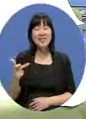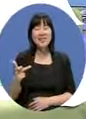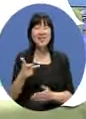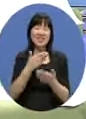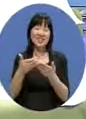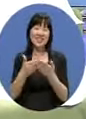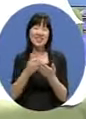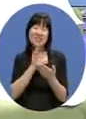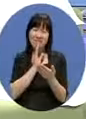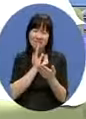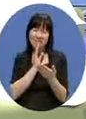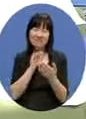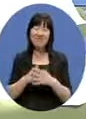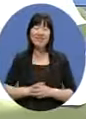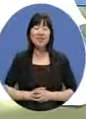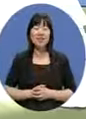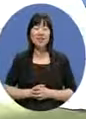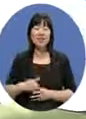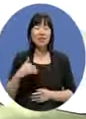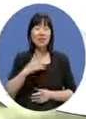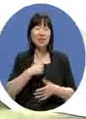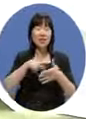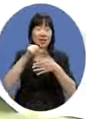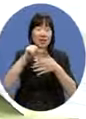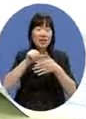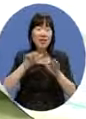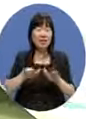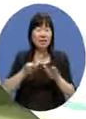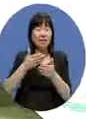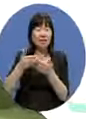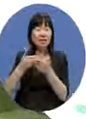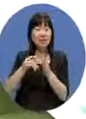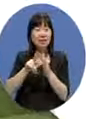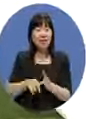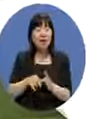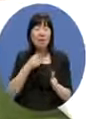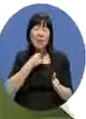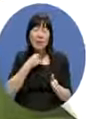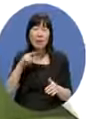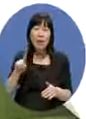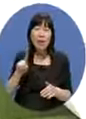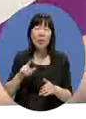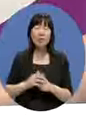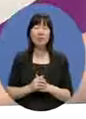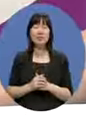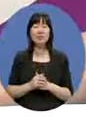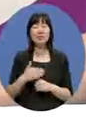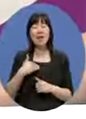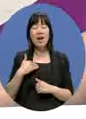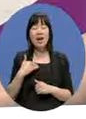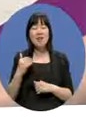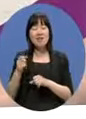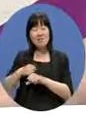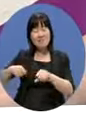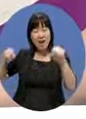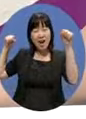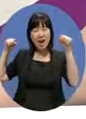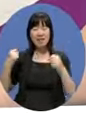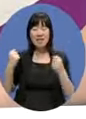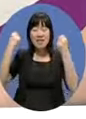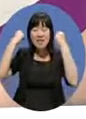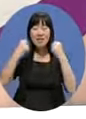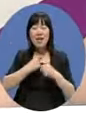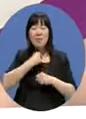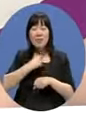요 그러니까요 우리 건국이 이거 그리면서 뭐 어떤 바라는게 있어요 나는 수퍼 영웅 이런 거 되고